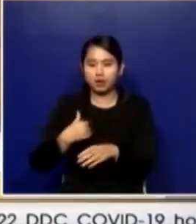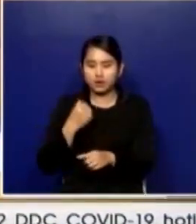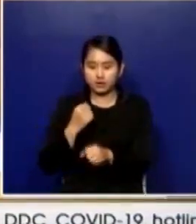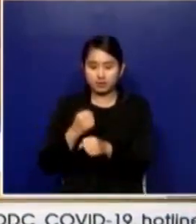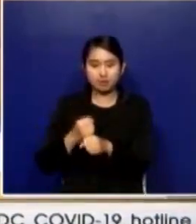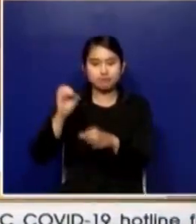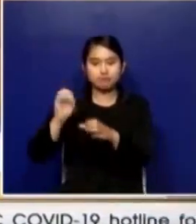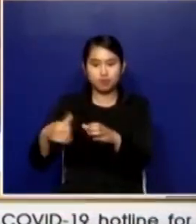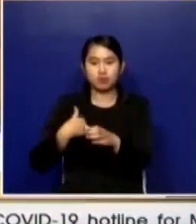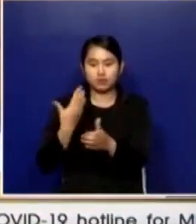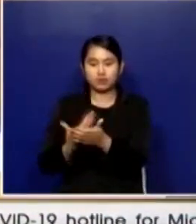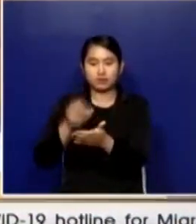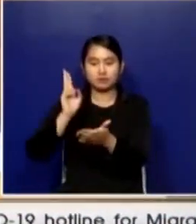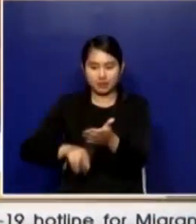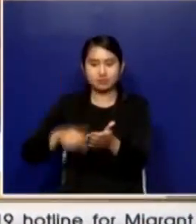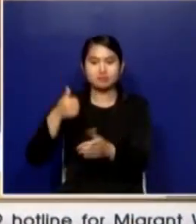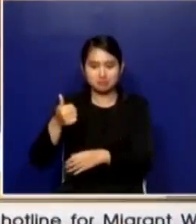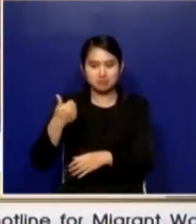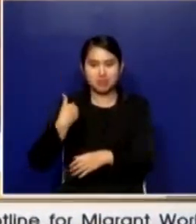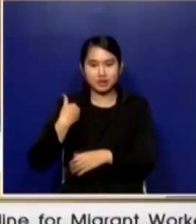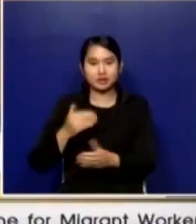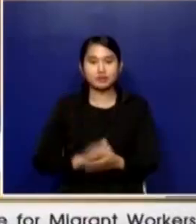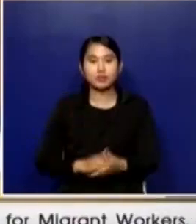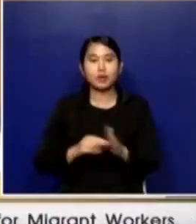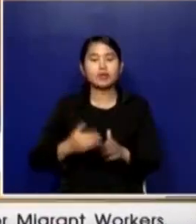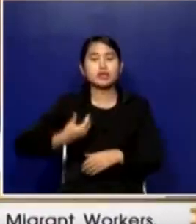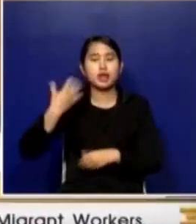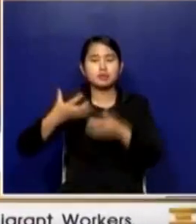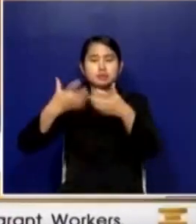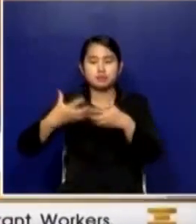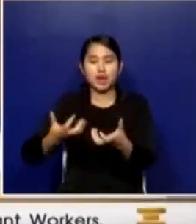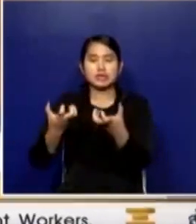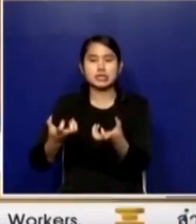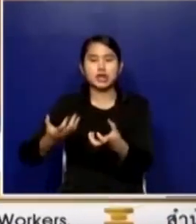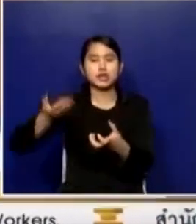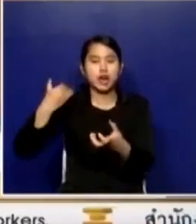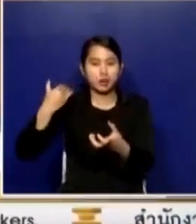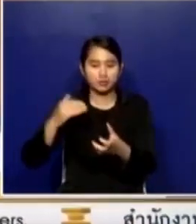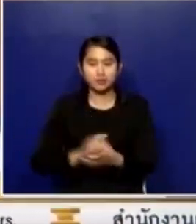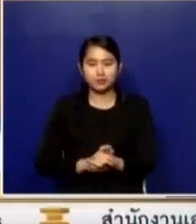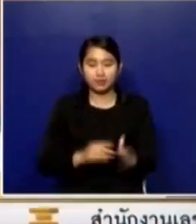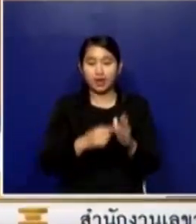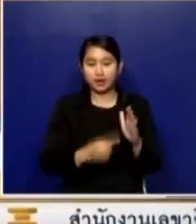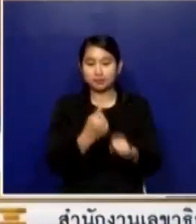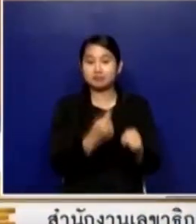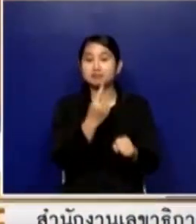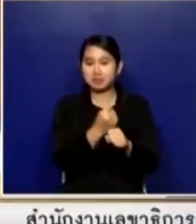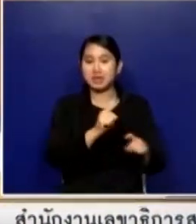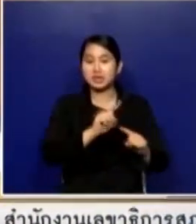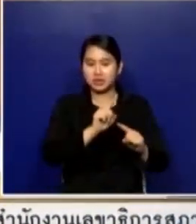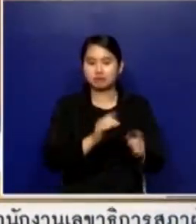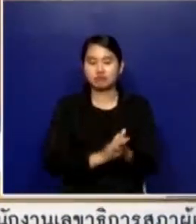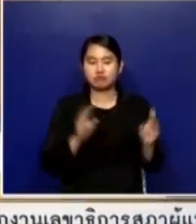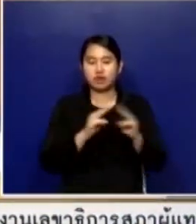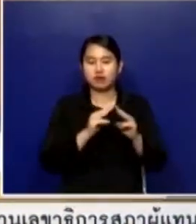ความเสี่ยงทางการคลังประเทศไทยของเราอ่ ะ มีเป็นรายงานประจำปีที่ต้องรายงานตามวาระ ค่ะ แล้วในรายงานความเสี่ยงทางการคลัง